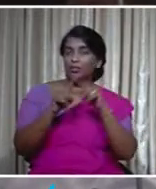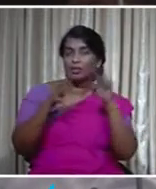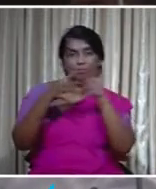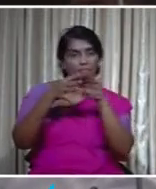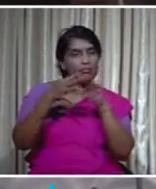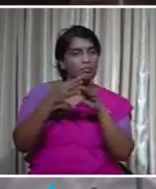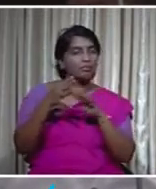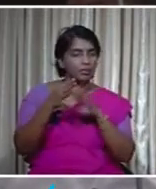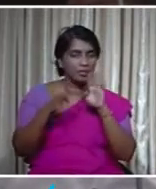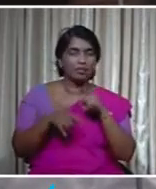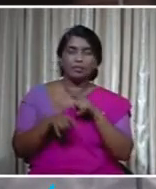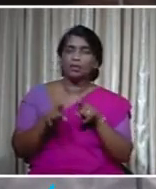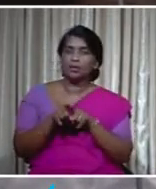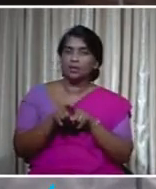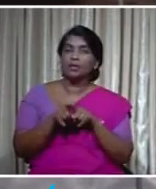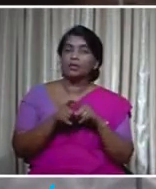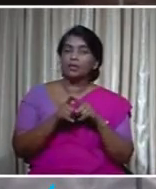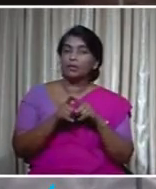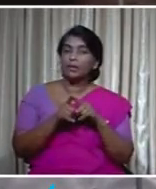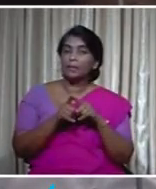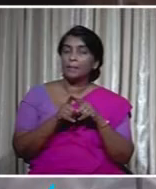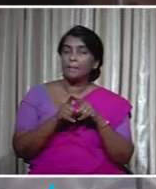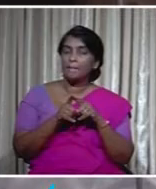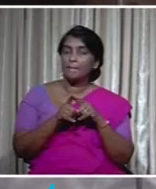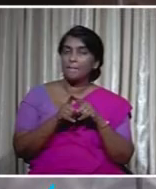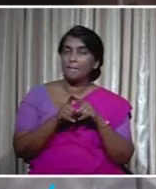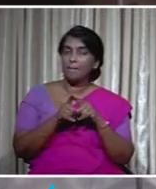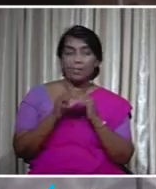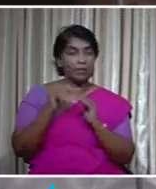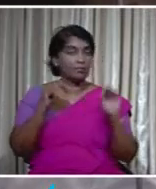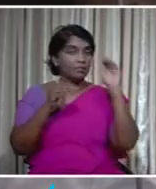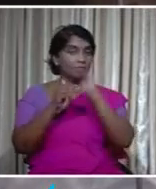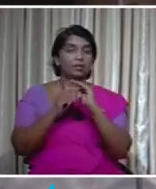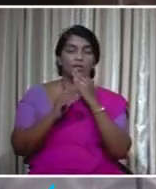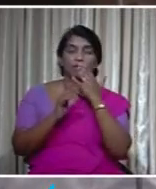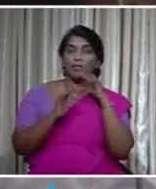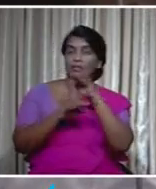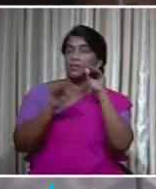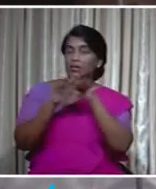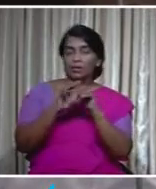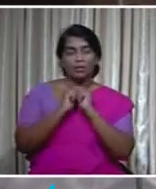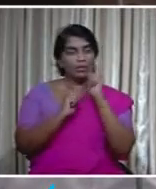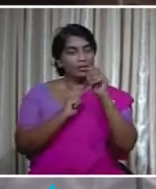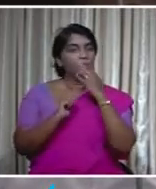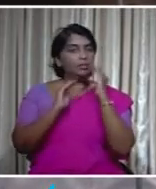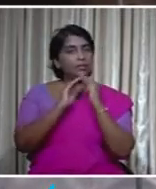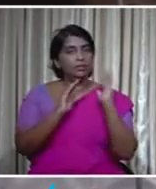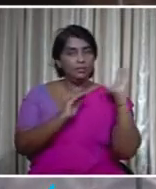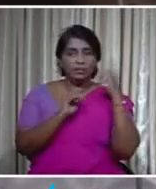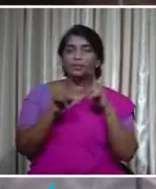நியூமரிக்காடர், அது என்ன அதிபர்? நான் கௌரவ அமைச்சர் அவர்களே, நான் ஒரு பாடசாலை ஆசிரியராக அதிபராக